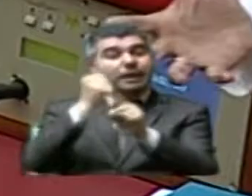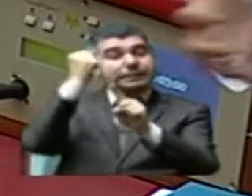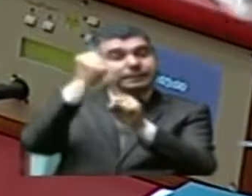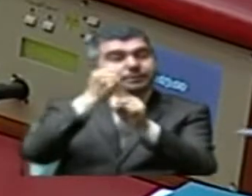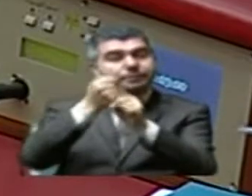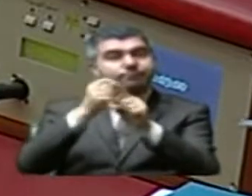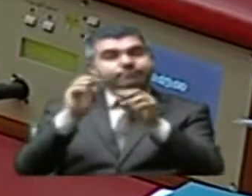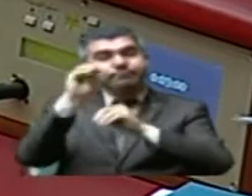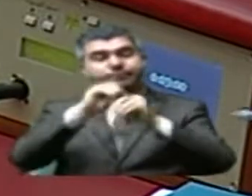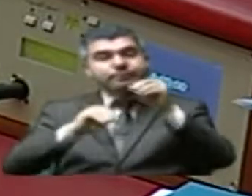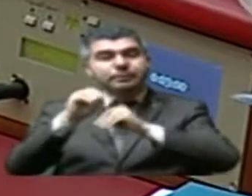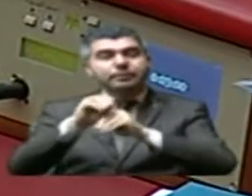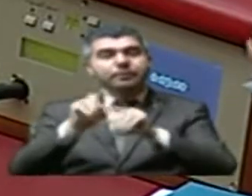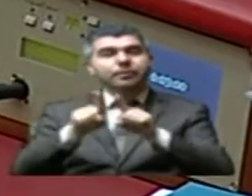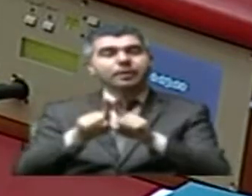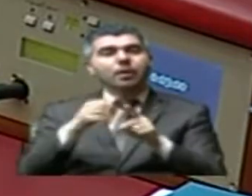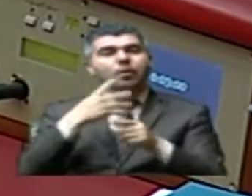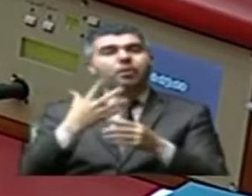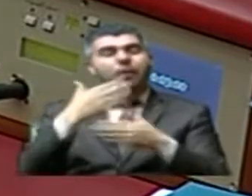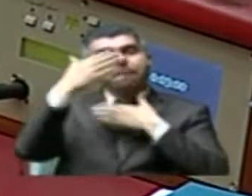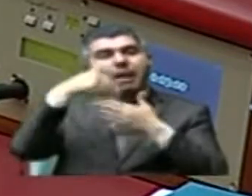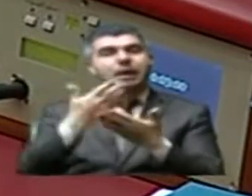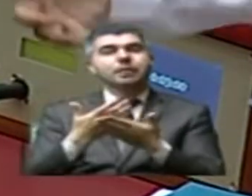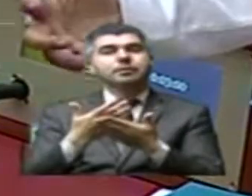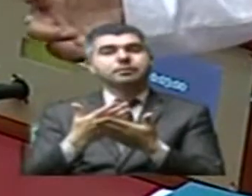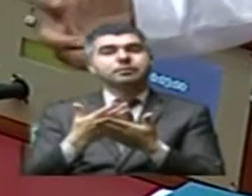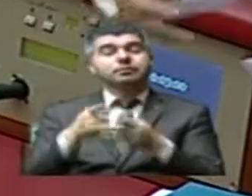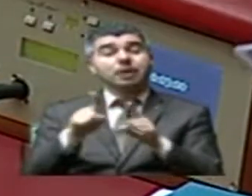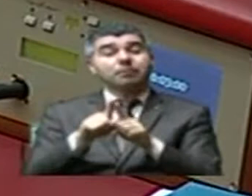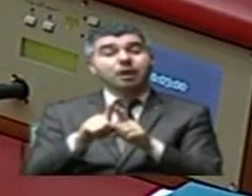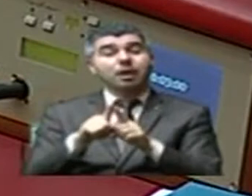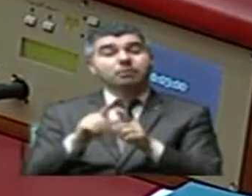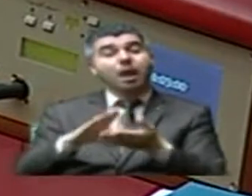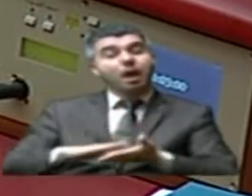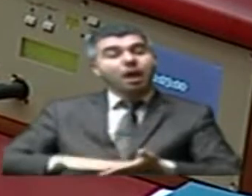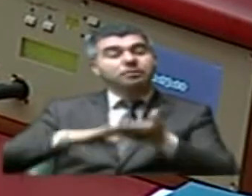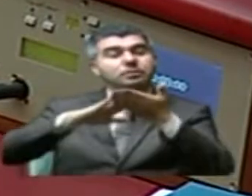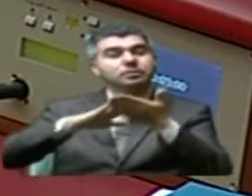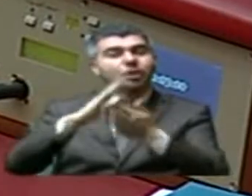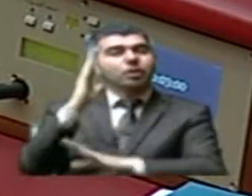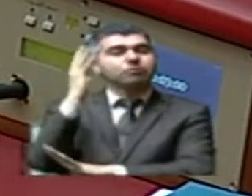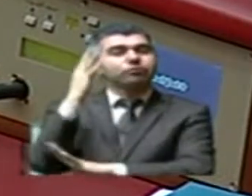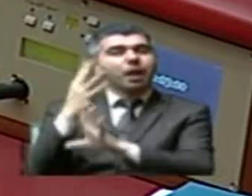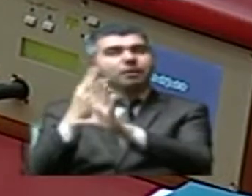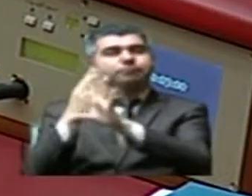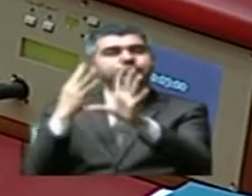يكون للمغرب في إطار مشروعي خطته للتأهيل البيئي يكون عندنا واحد الخطة